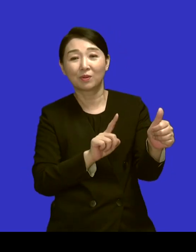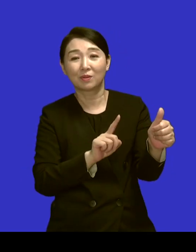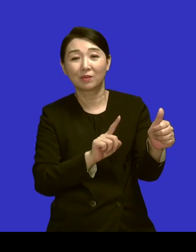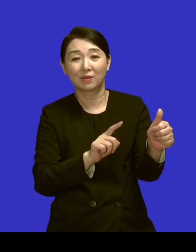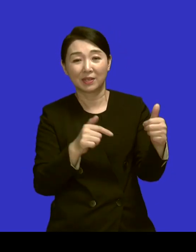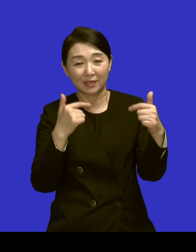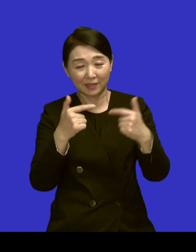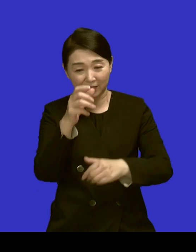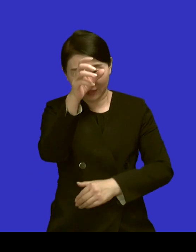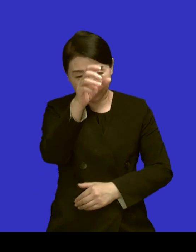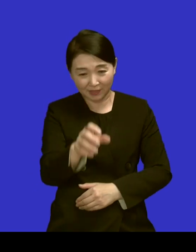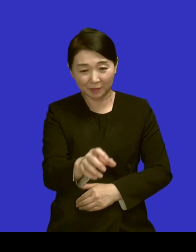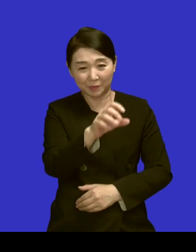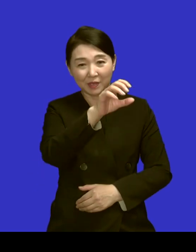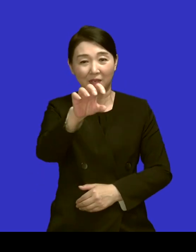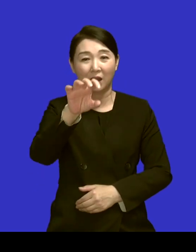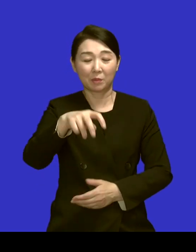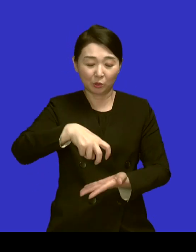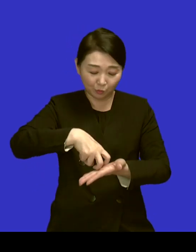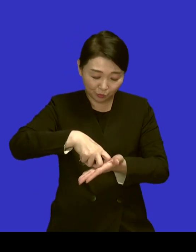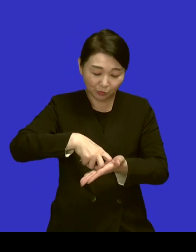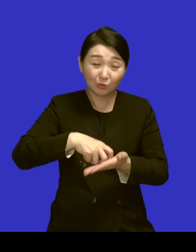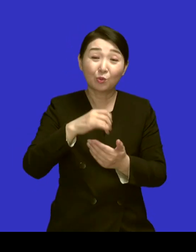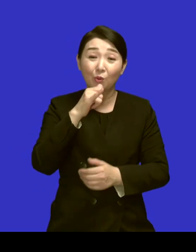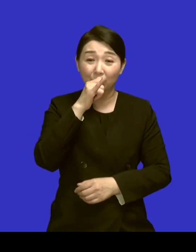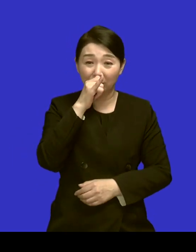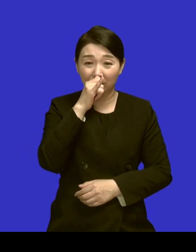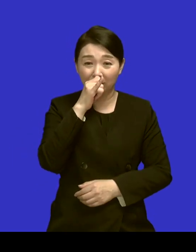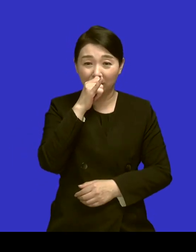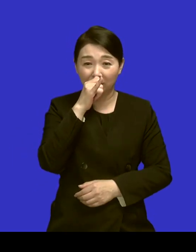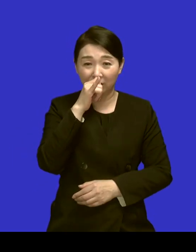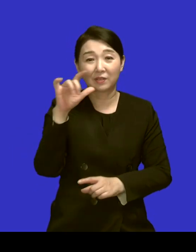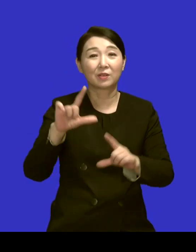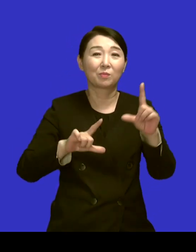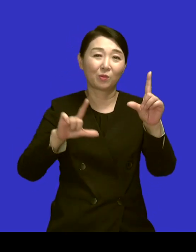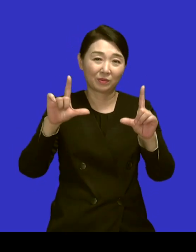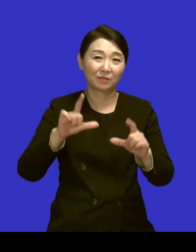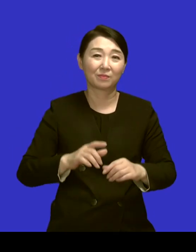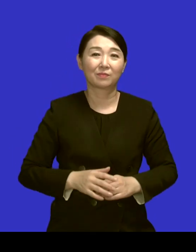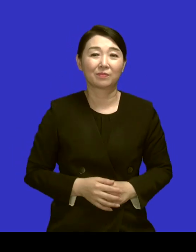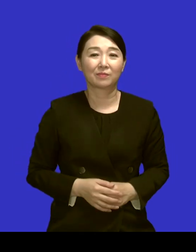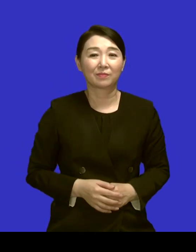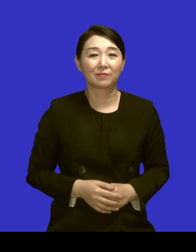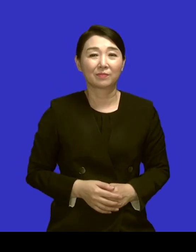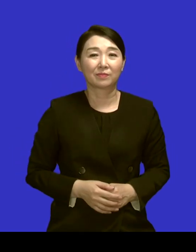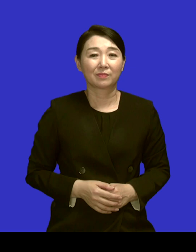늘 십자가 앞에서 무릎을 꿇고 있던 그런 등이었습니다.